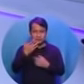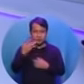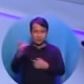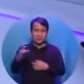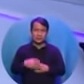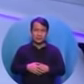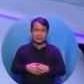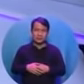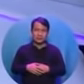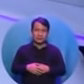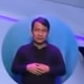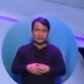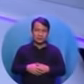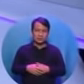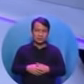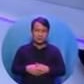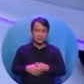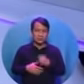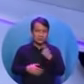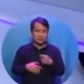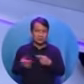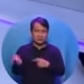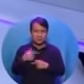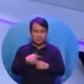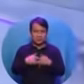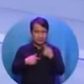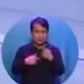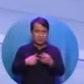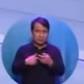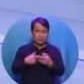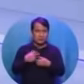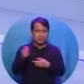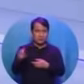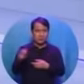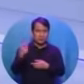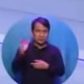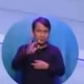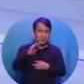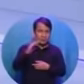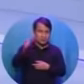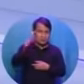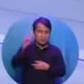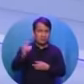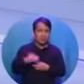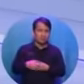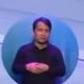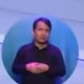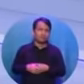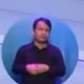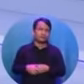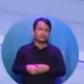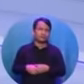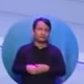na. Ito na. Si Ma'am Bernadette, fire. Hello po. Diyan na.